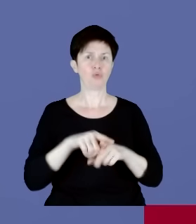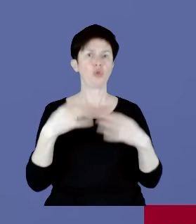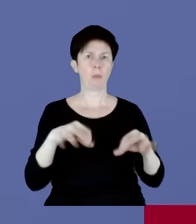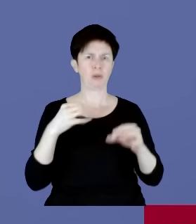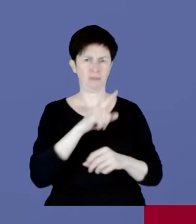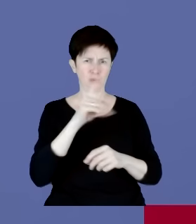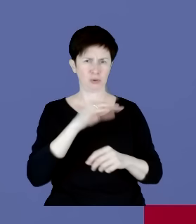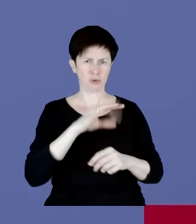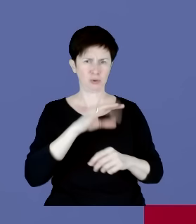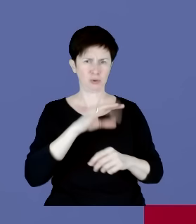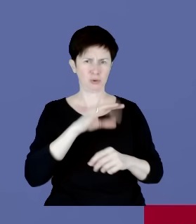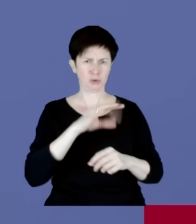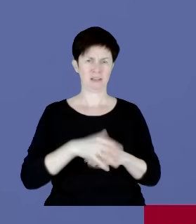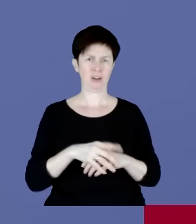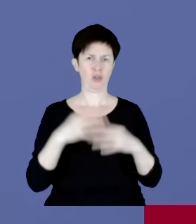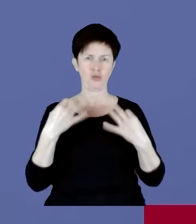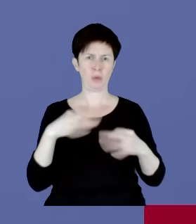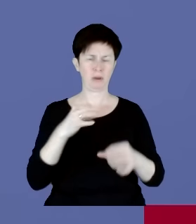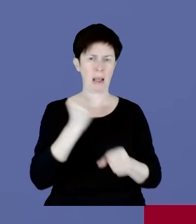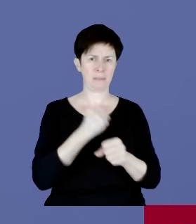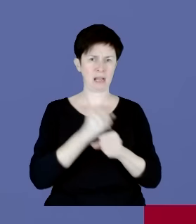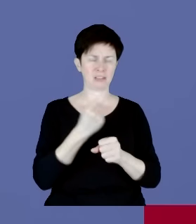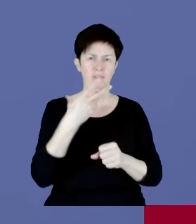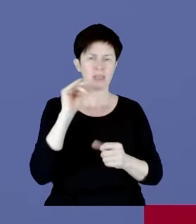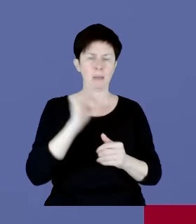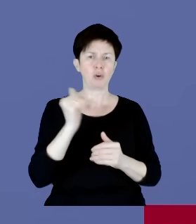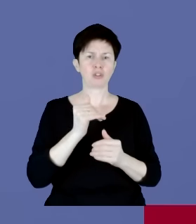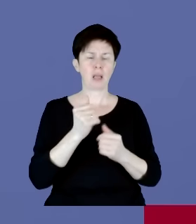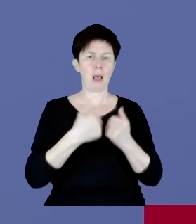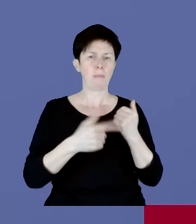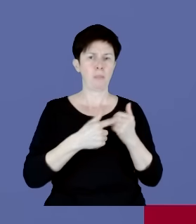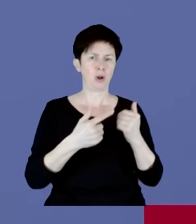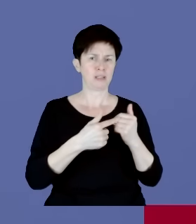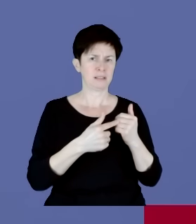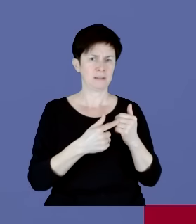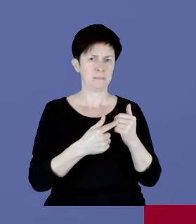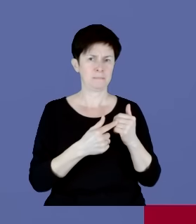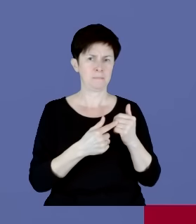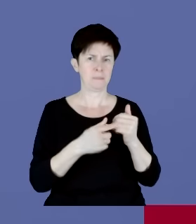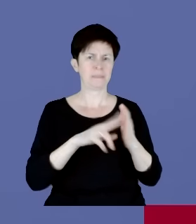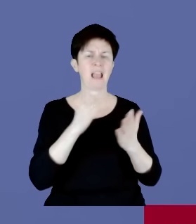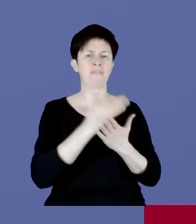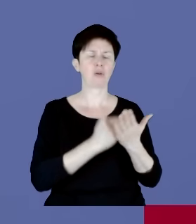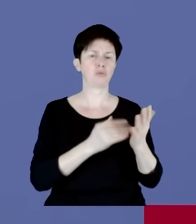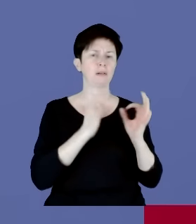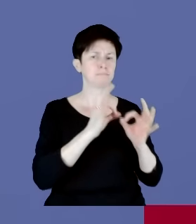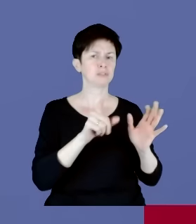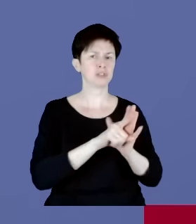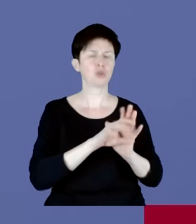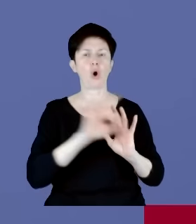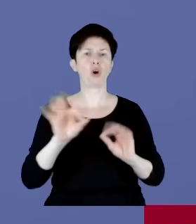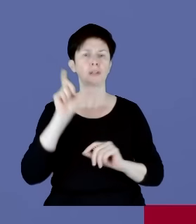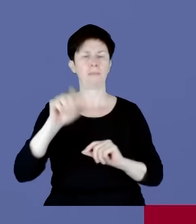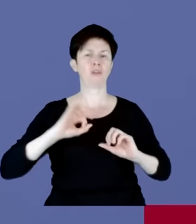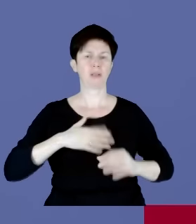pracownika już tego dobrowolnego ZUS-u nie będzie można odliczać na tych warunkach preferencyjnych, tylko od samego tak jakby przedsiębiorcy, więc to też pokazuje,